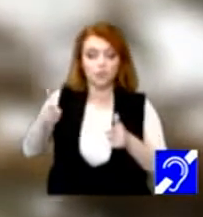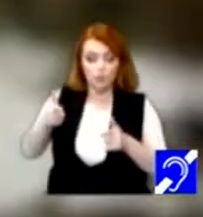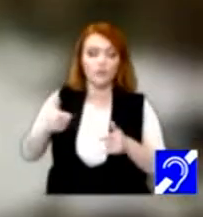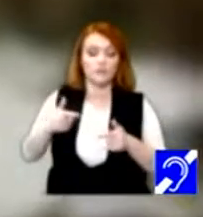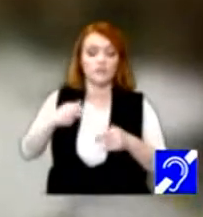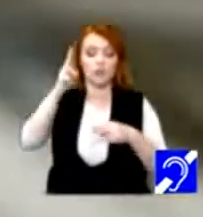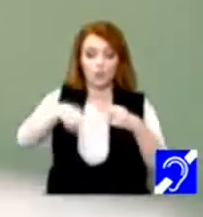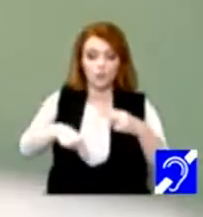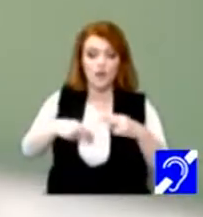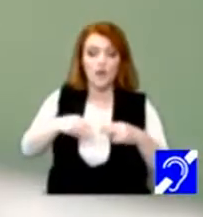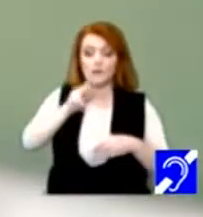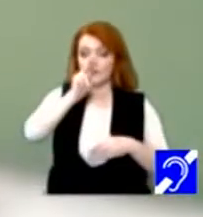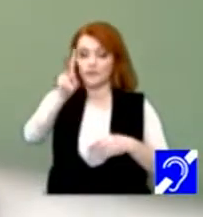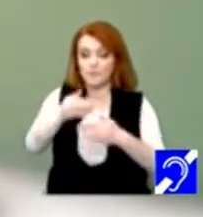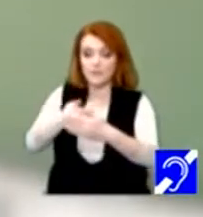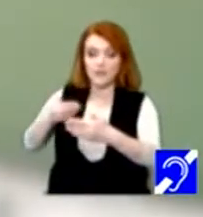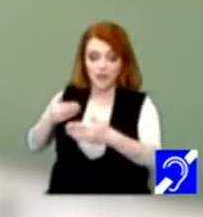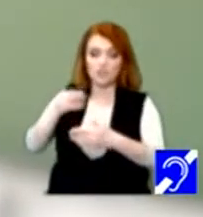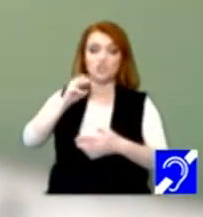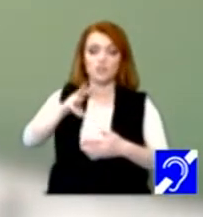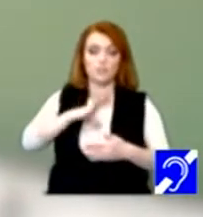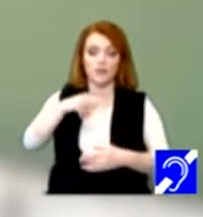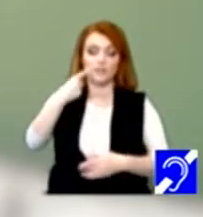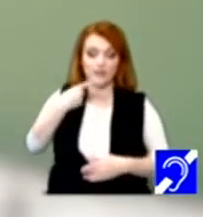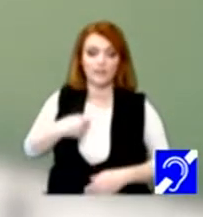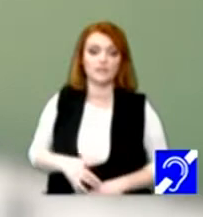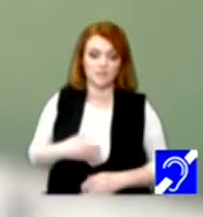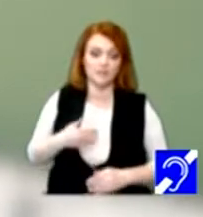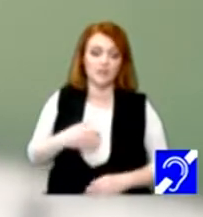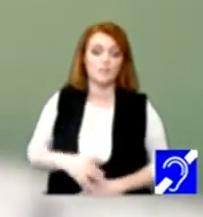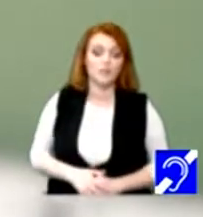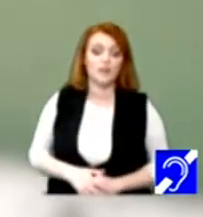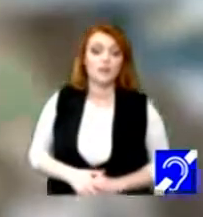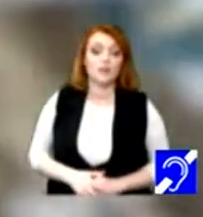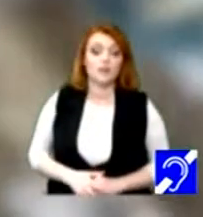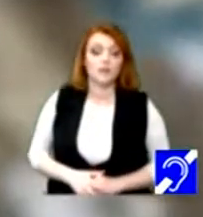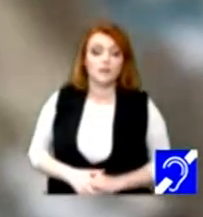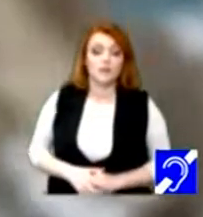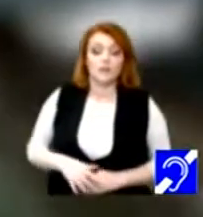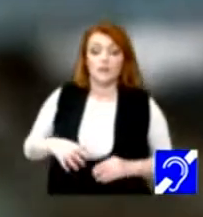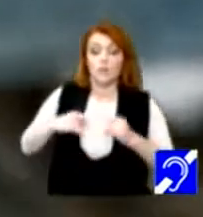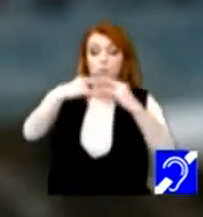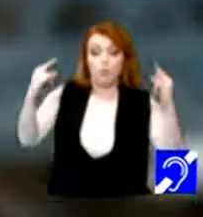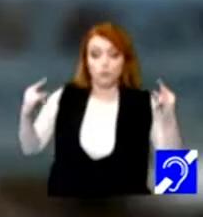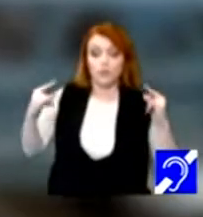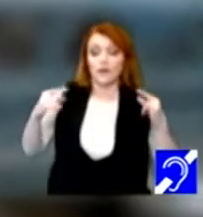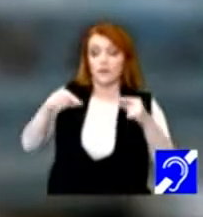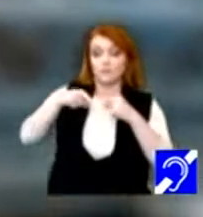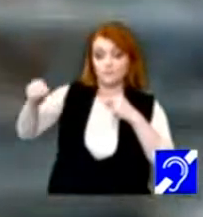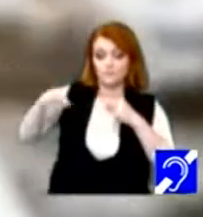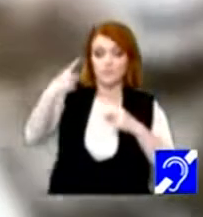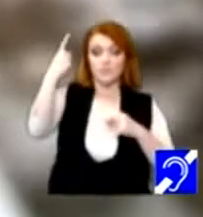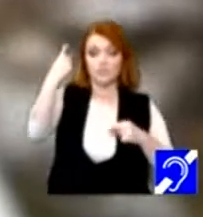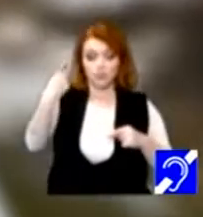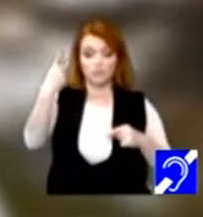2 luni mai devreme decât termenul prevăzut inițial. Podul are o lungime de 125 de metri și a fost construit în